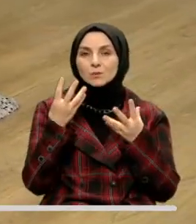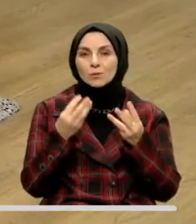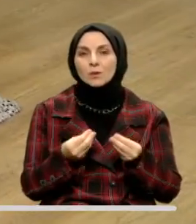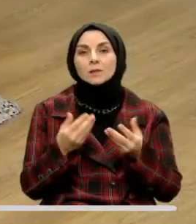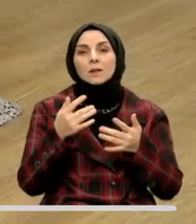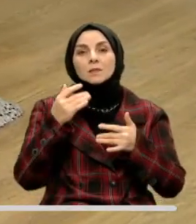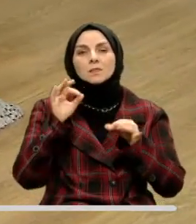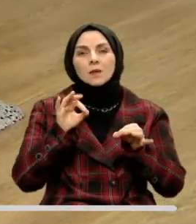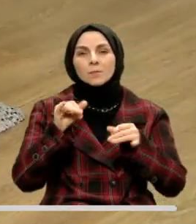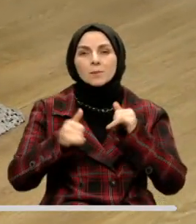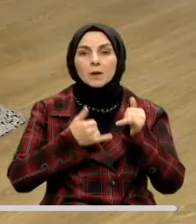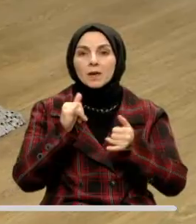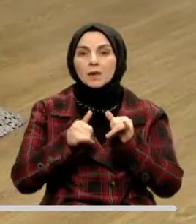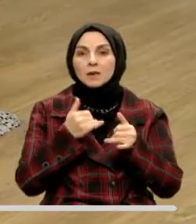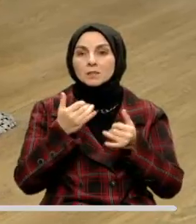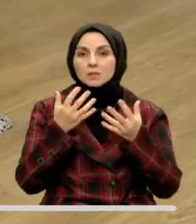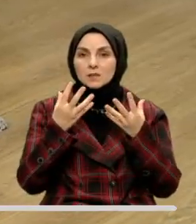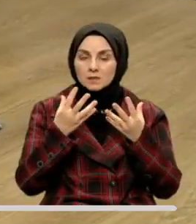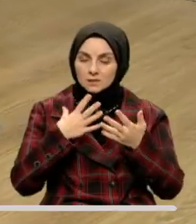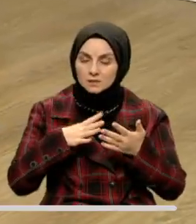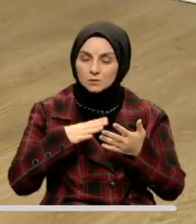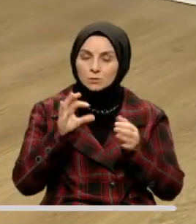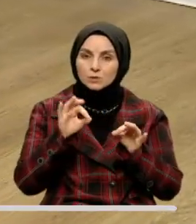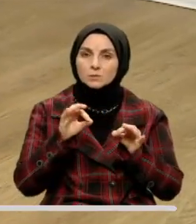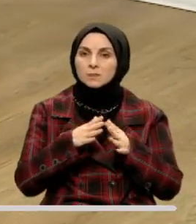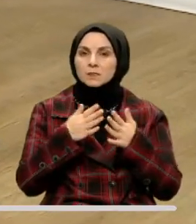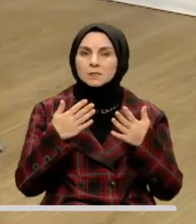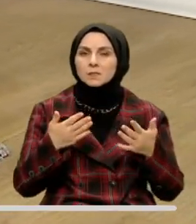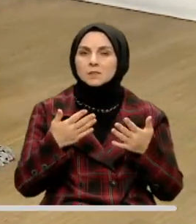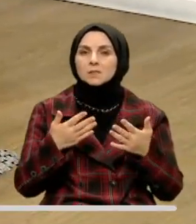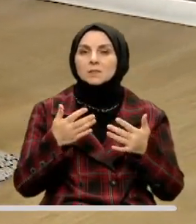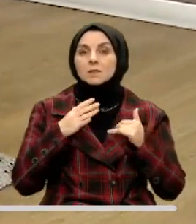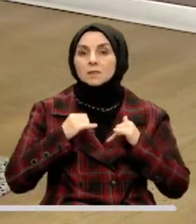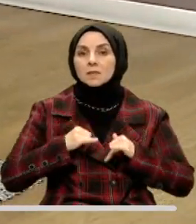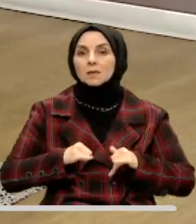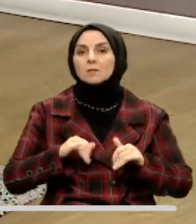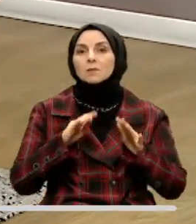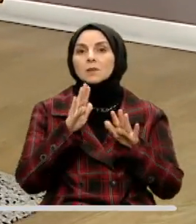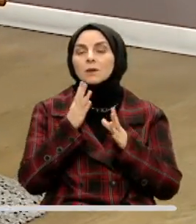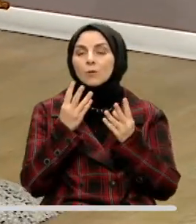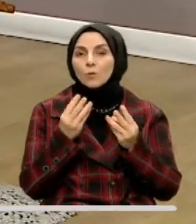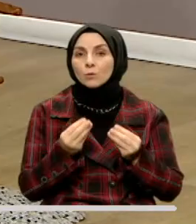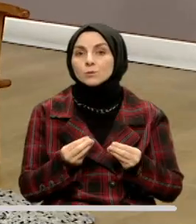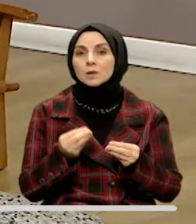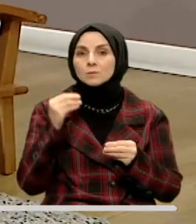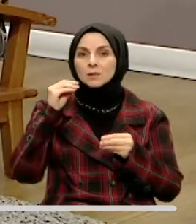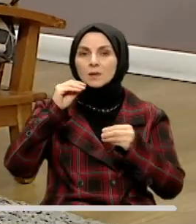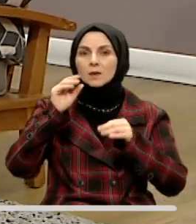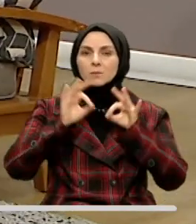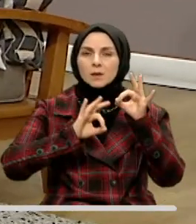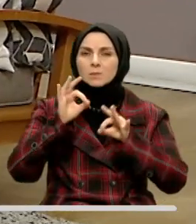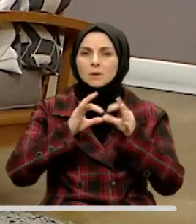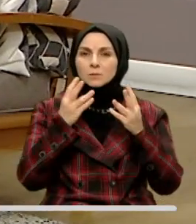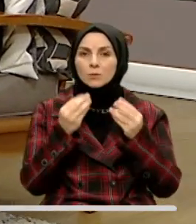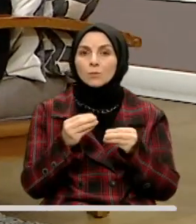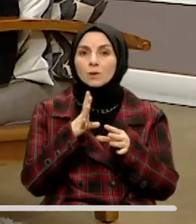eğlence merkezi. Şu an daha zevkli, daha keyifli nasıl geçirsem diye bir programlı beyin var. Biz yine mi çalışmadın,